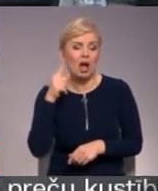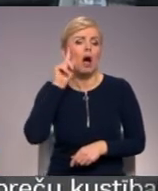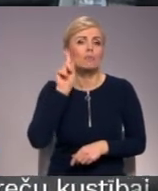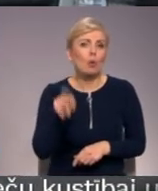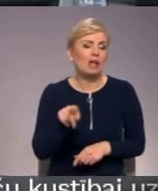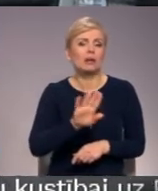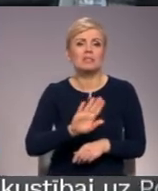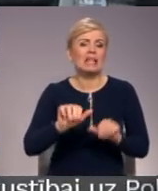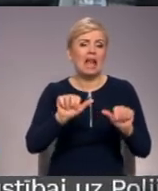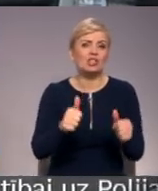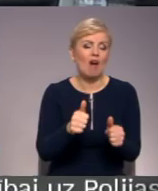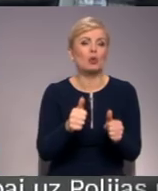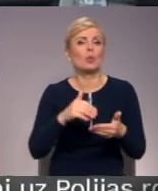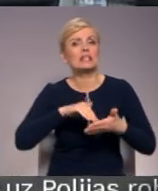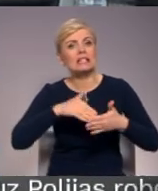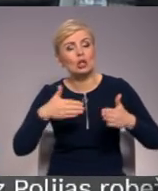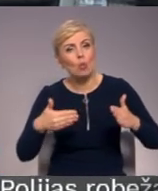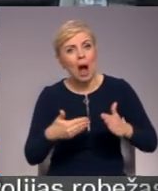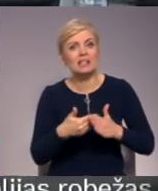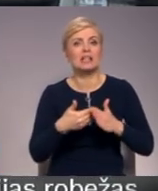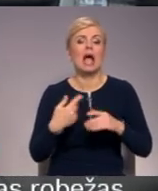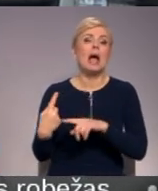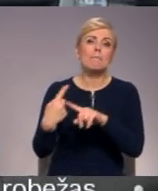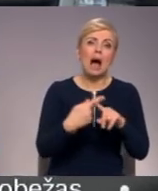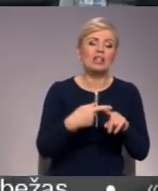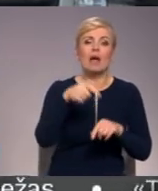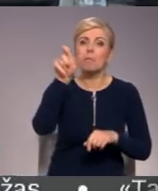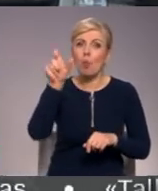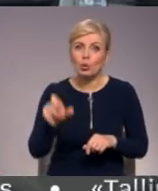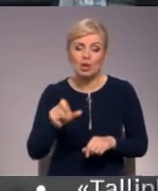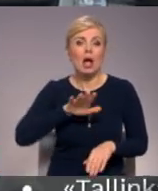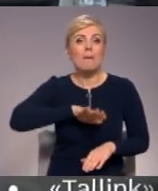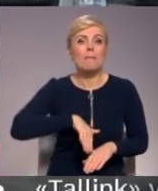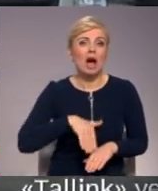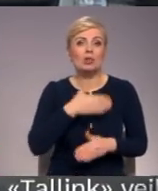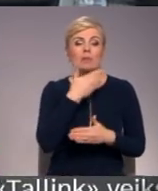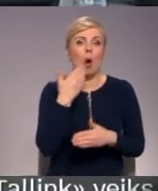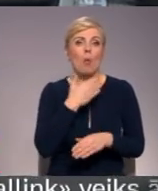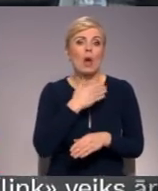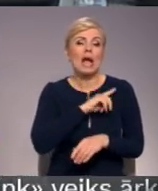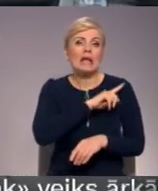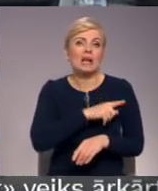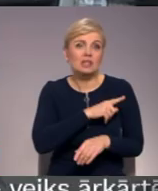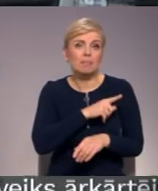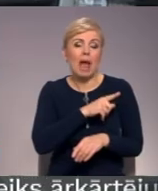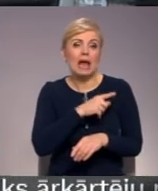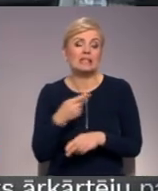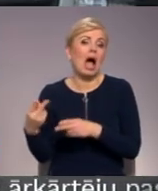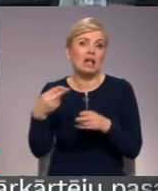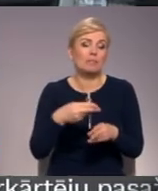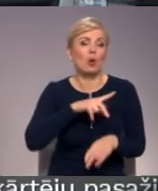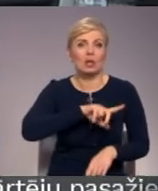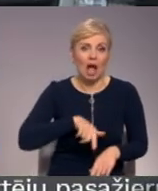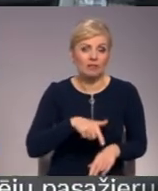lai neizveidotos situācija, ka Baltkrievijas pilsonim pēc tam nav arī iespēja ieceļot Latvijā, mēs